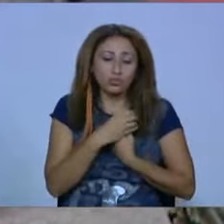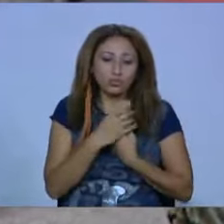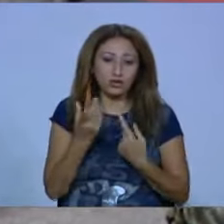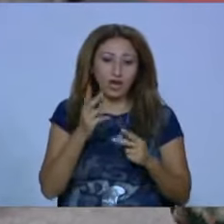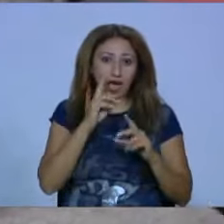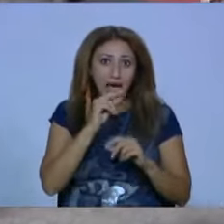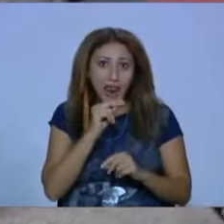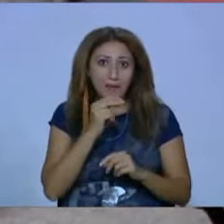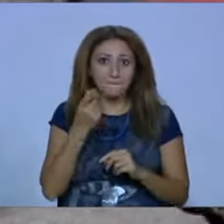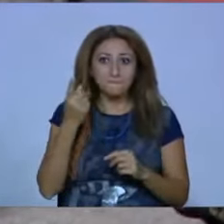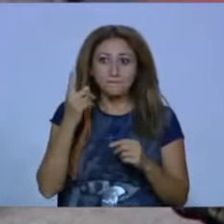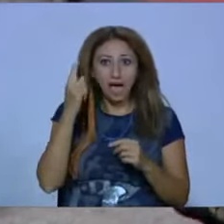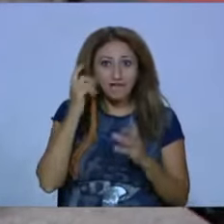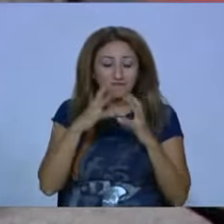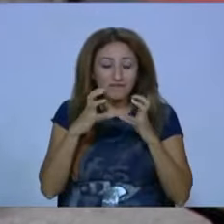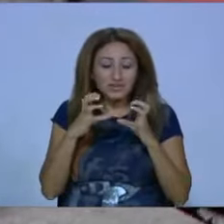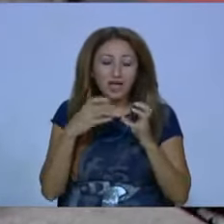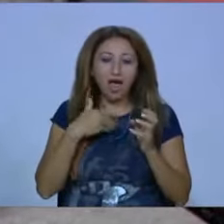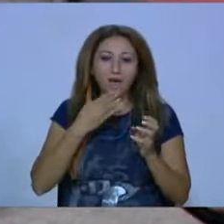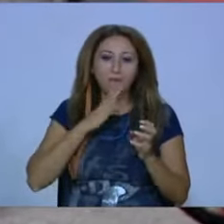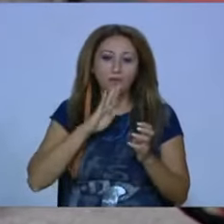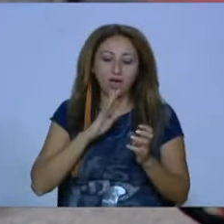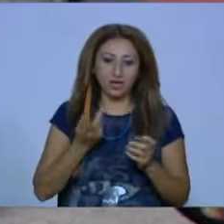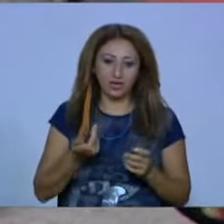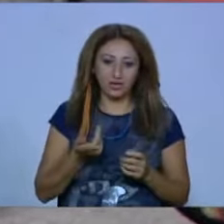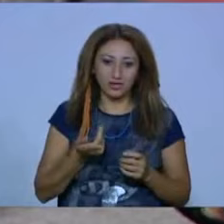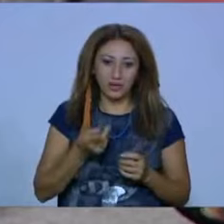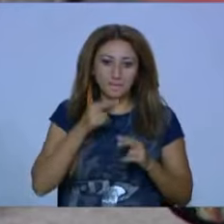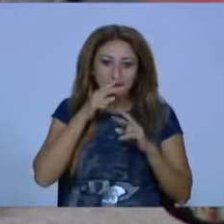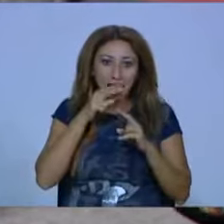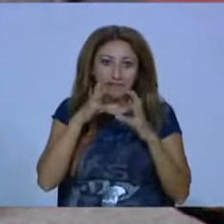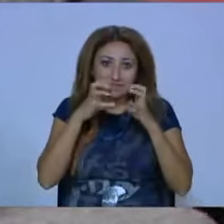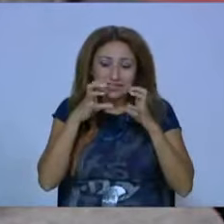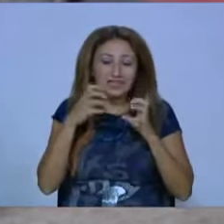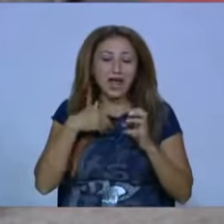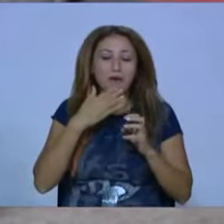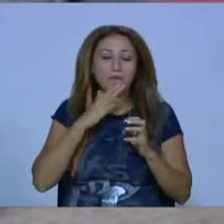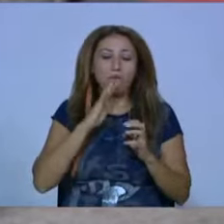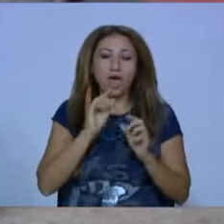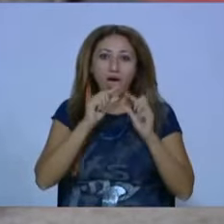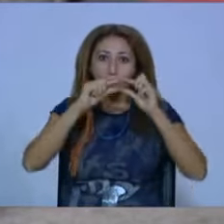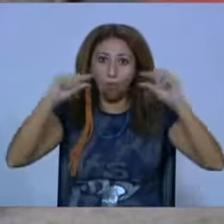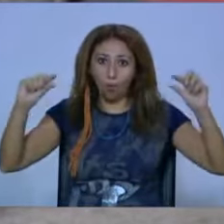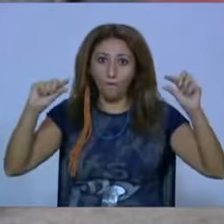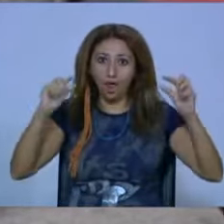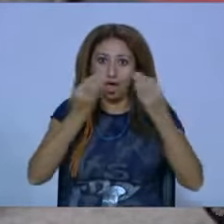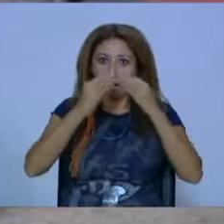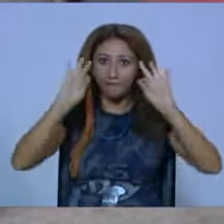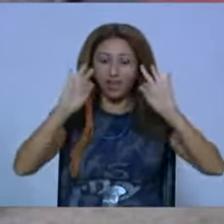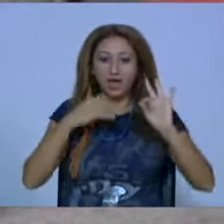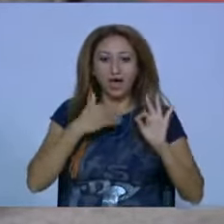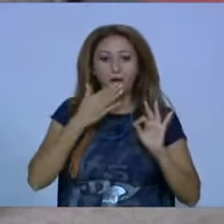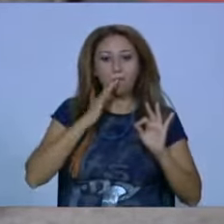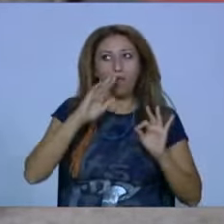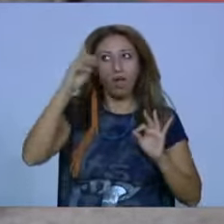اتكلمت وعرفت وفسرت الكلام يعني كون ان بنت فسرت كلام ديت وعرفت تقول الجمله على بعضها ده كرم